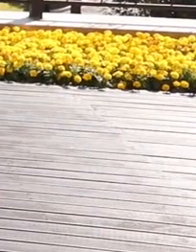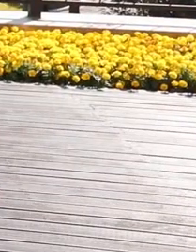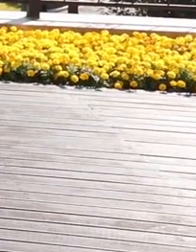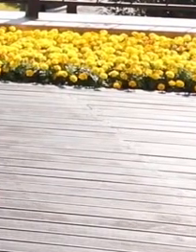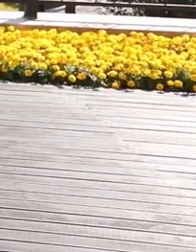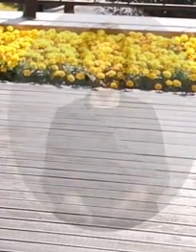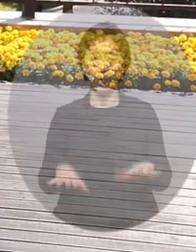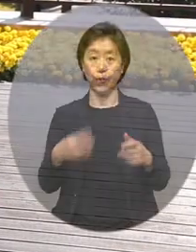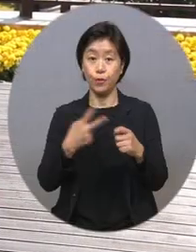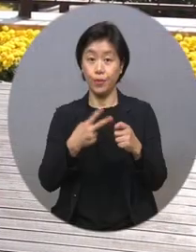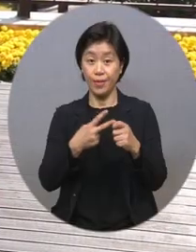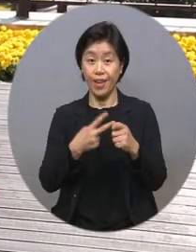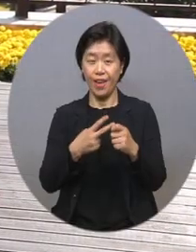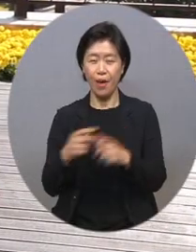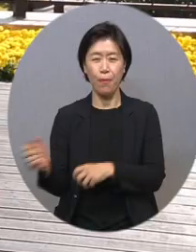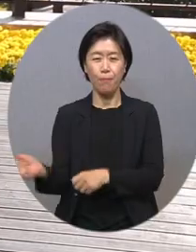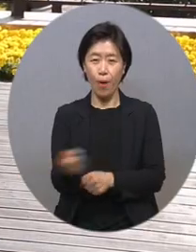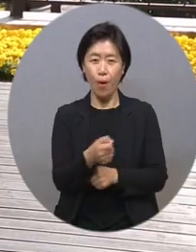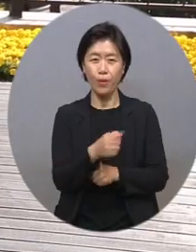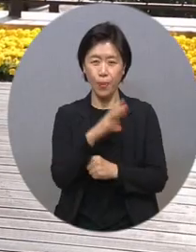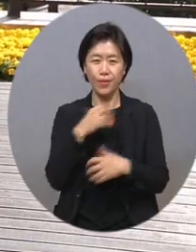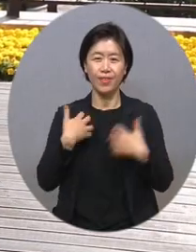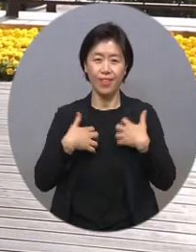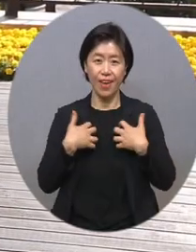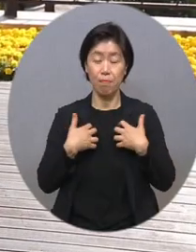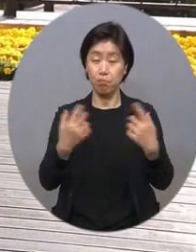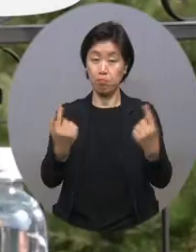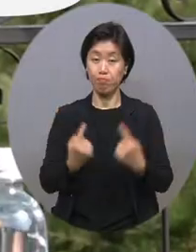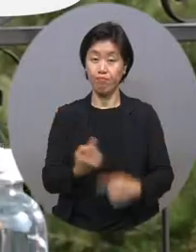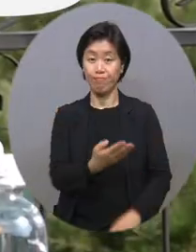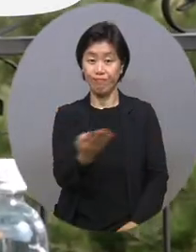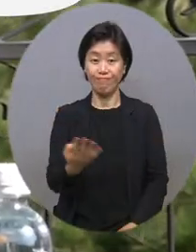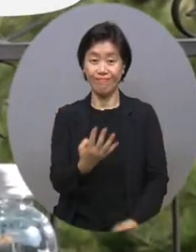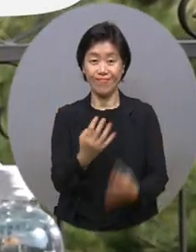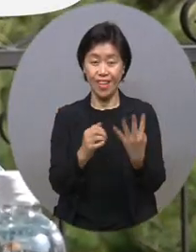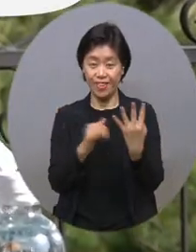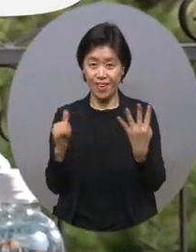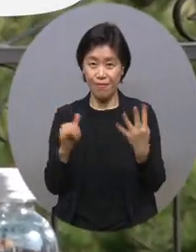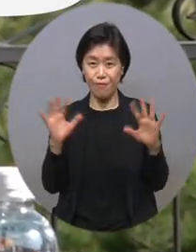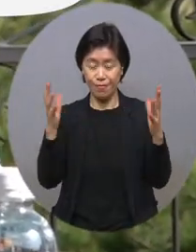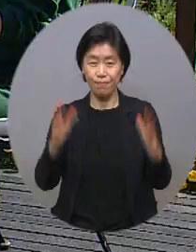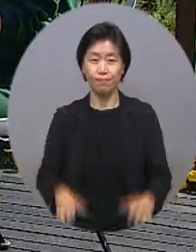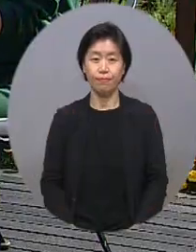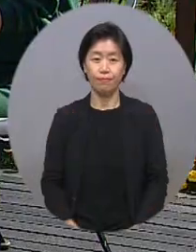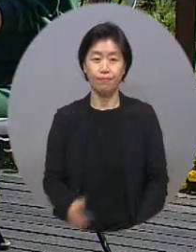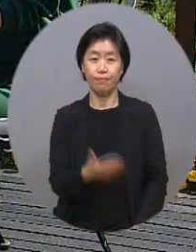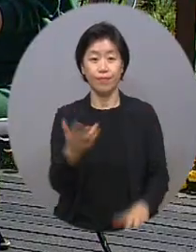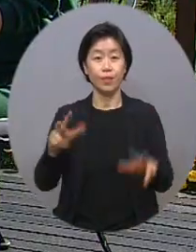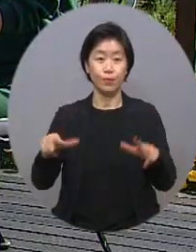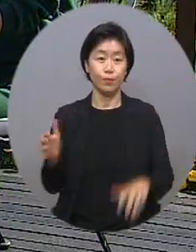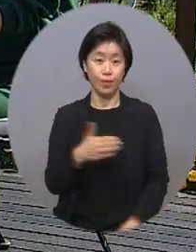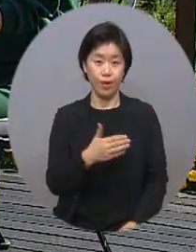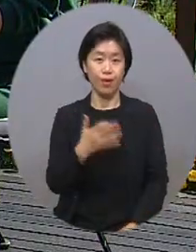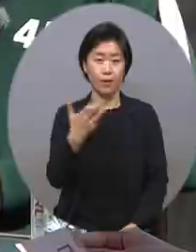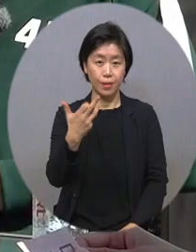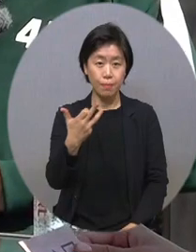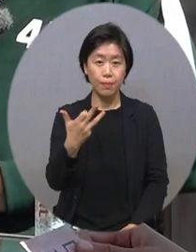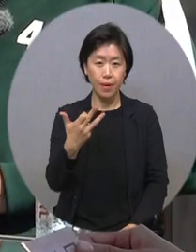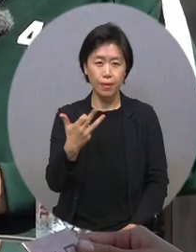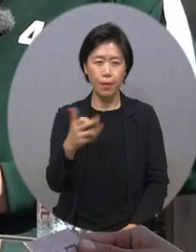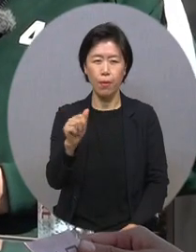번째 골프 오징어 게임에 오신 네 분 환영합니다. 여러분들은 지금부터 18홀 라운딩을